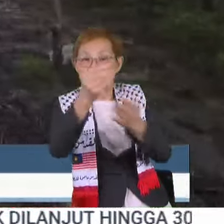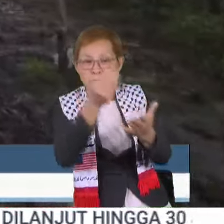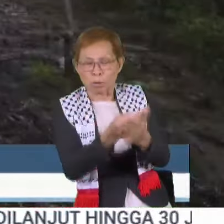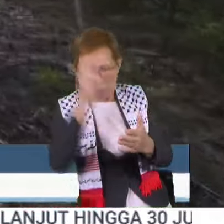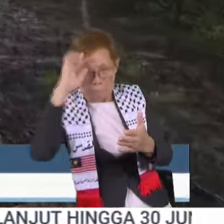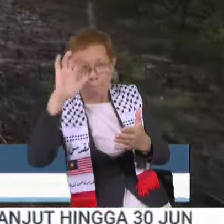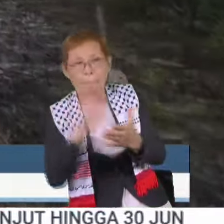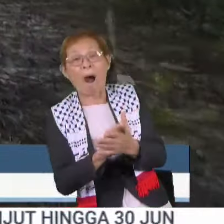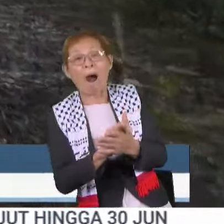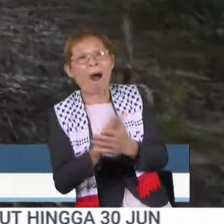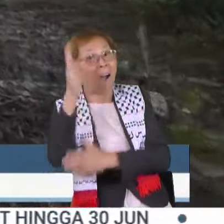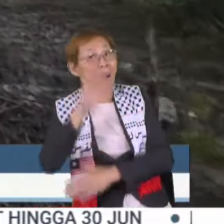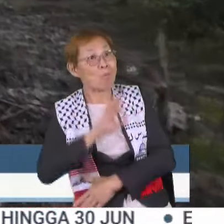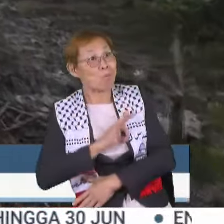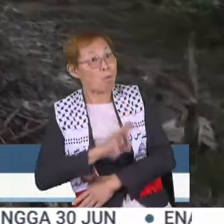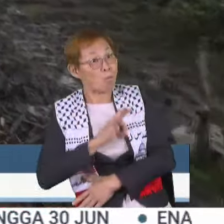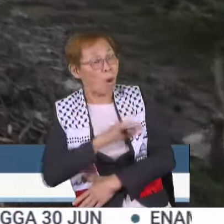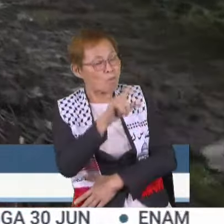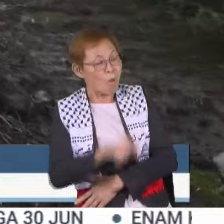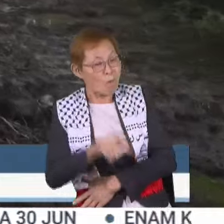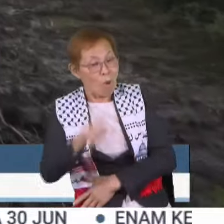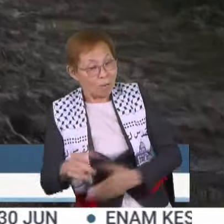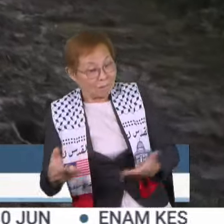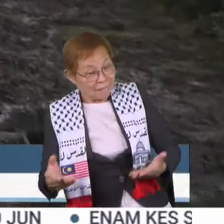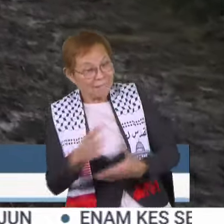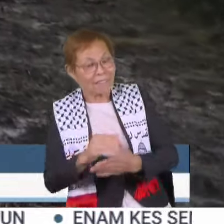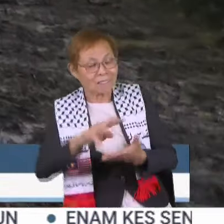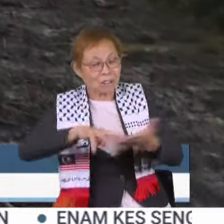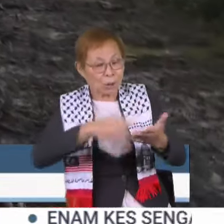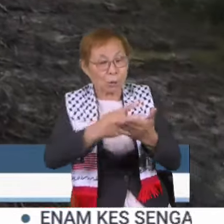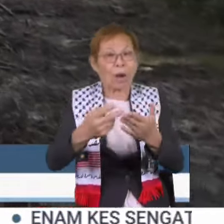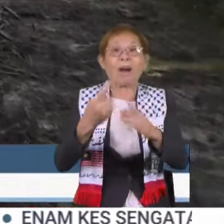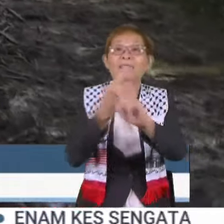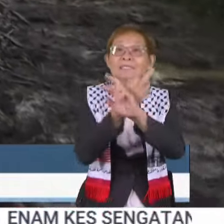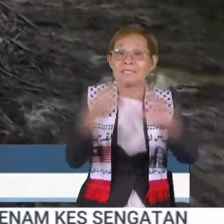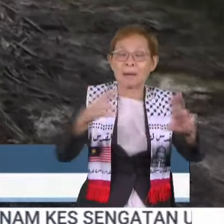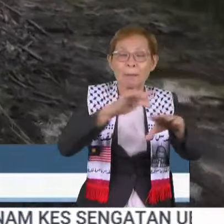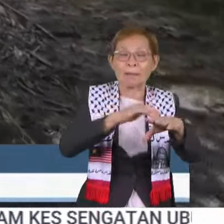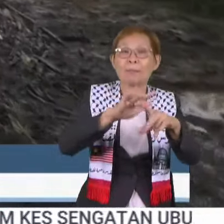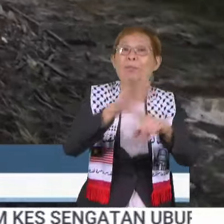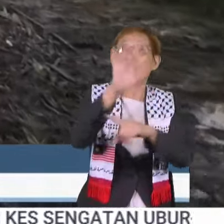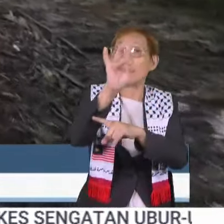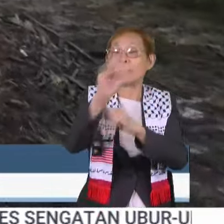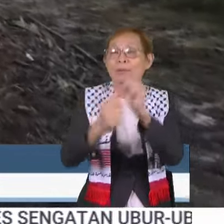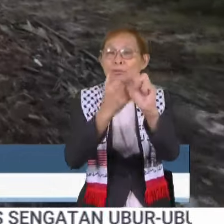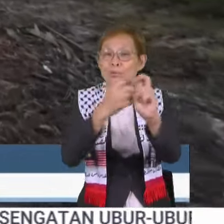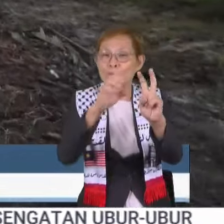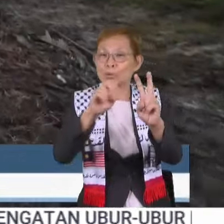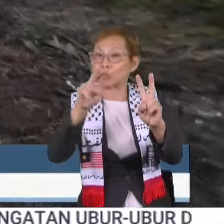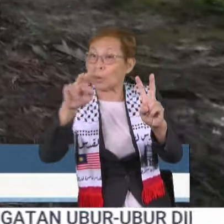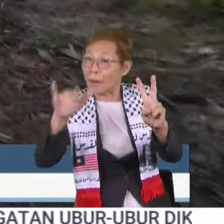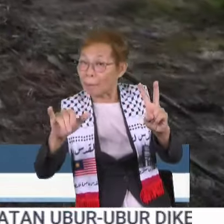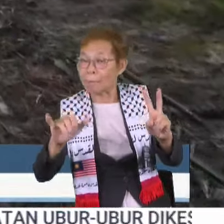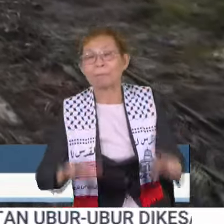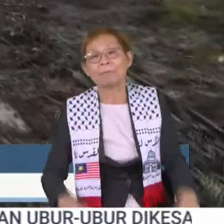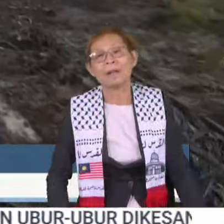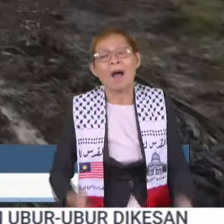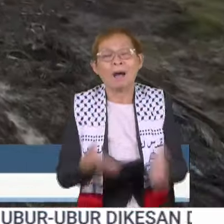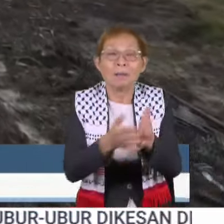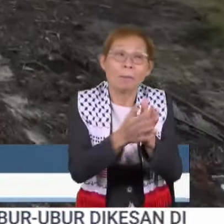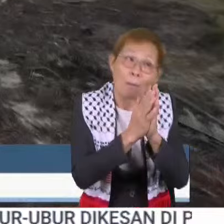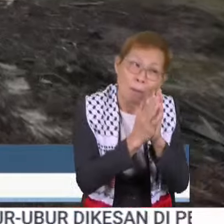diyakini akan memberi manfaat kepada penduduk setempat dan dijadual siap pada ogos 2026 itu beliau